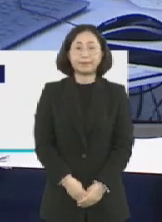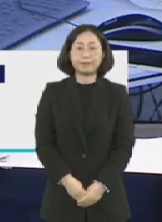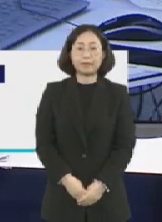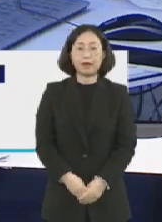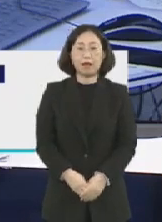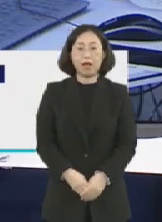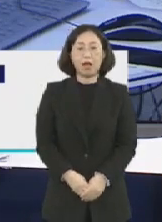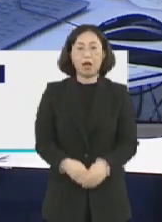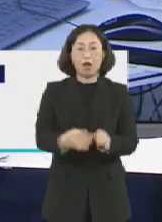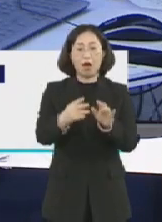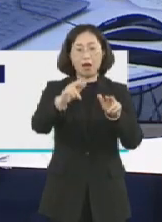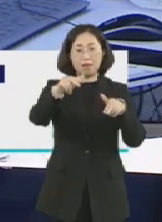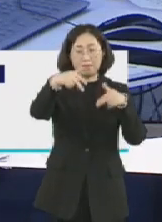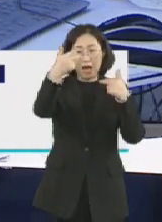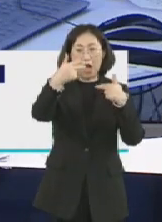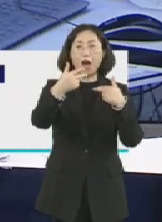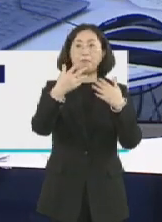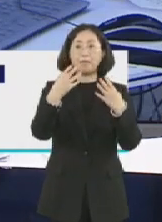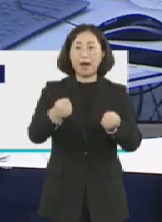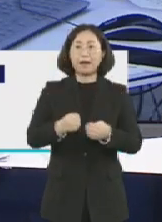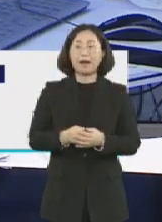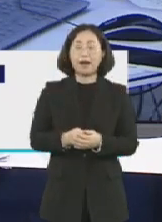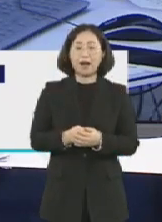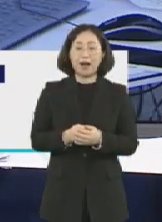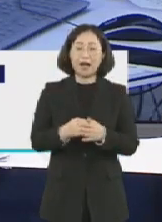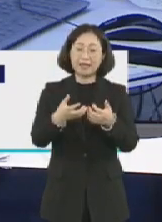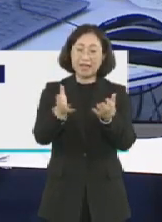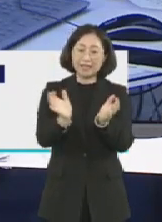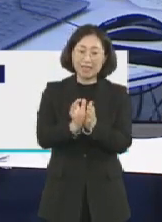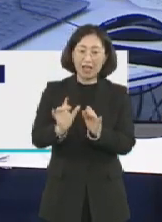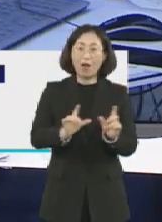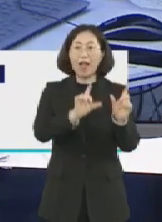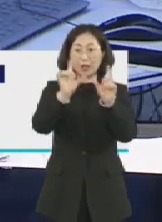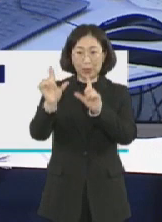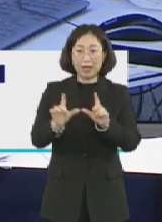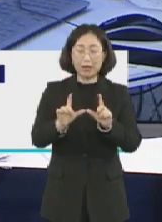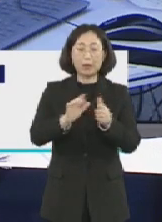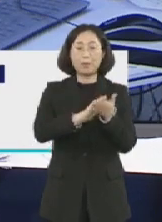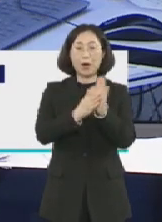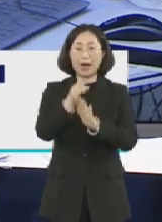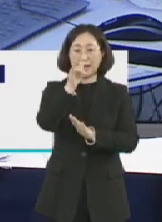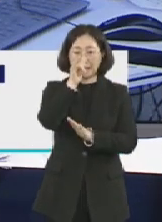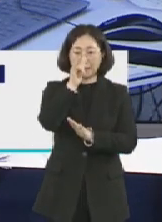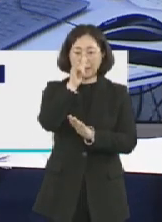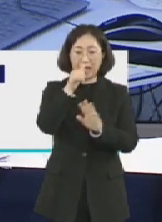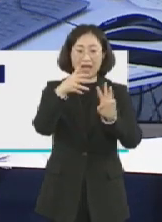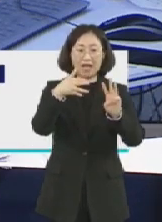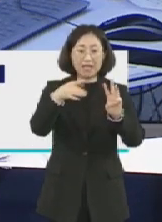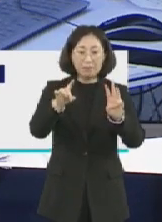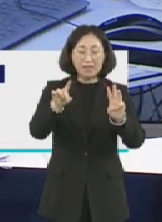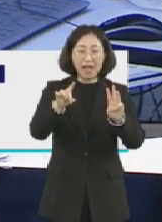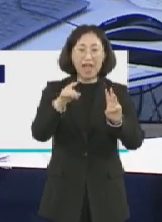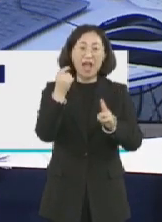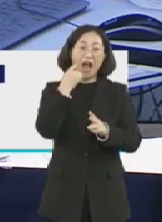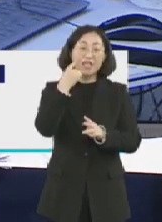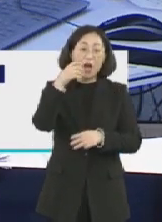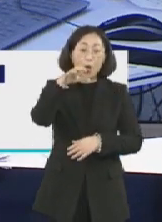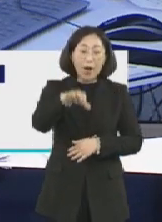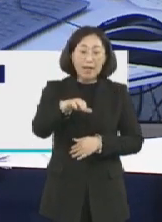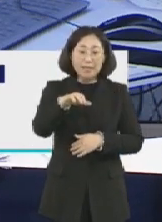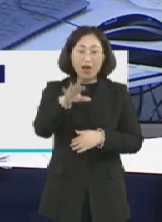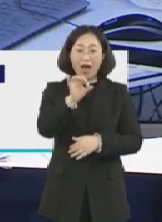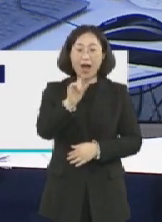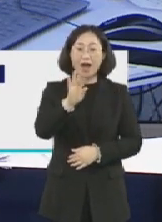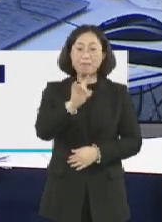비대면 활동이 급증하면서 단체의 활동과 일상에도 변화가 생겼습니다 3차원 가상 공간에서 아바타를 이용해